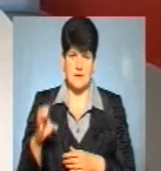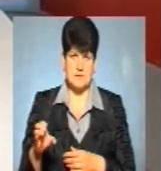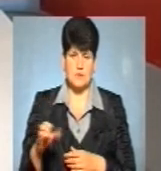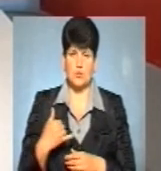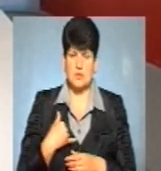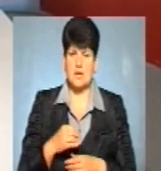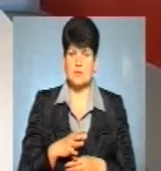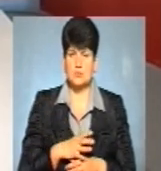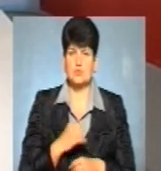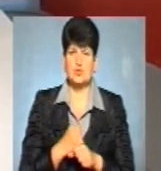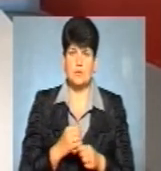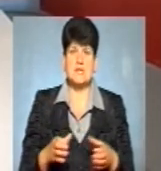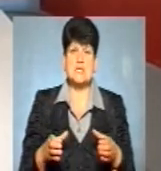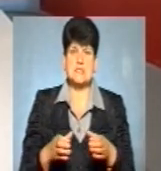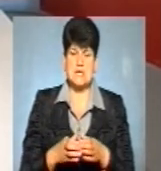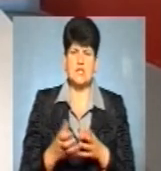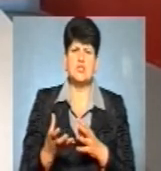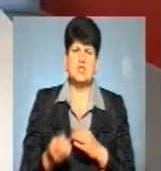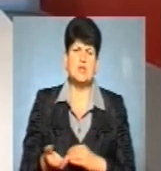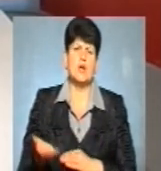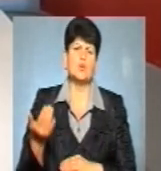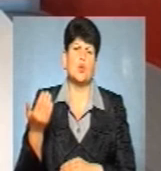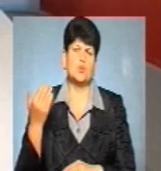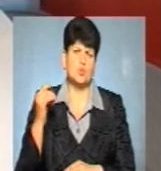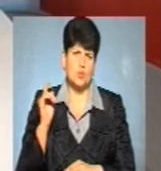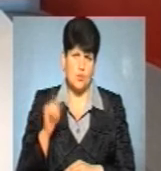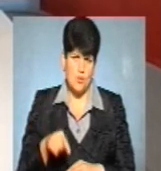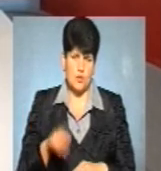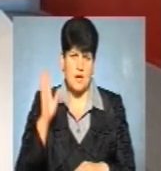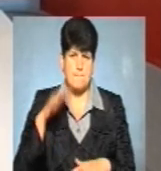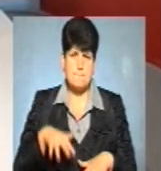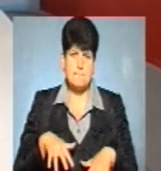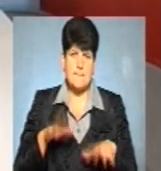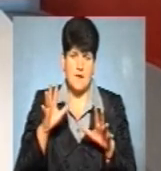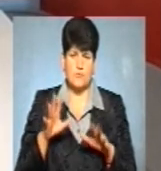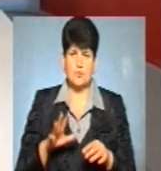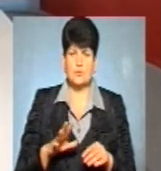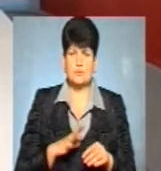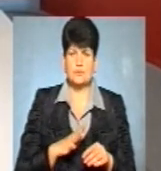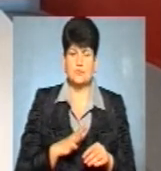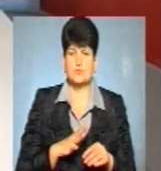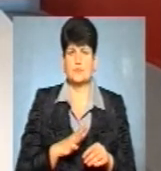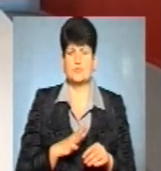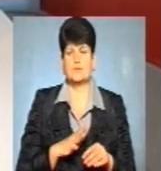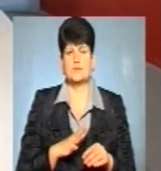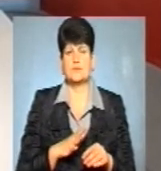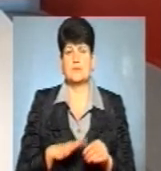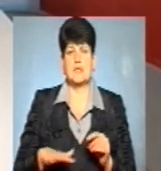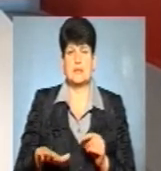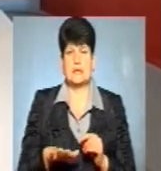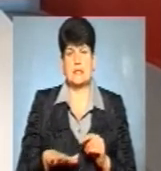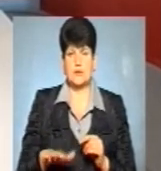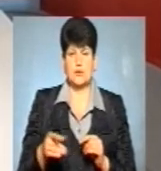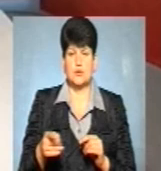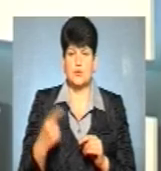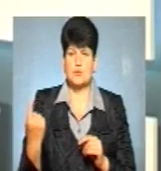сформований відповідний загін ще до того, як паводкова хвиля дійшла до території